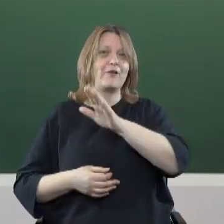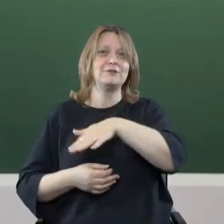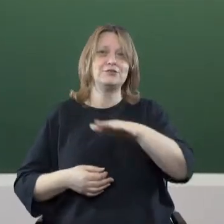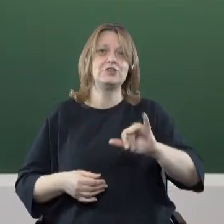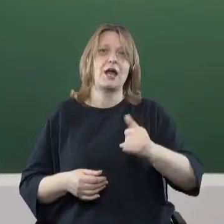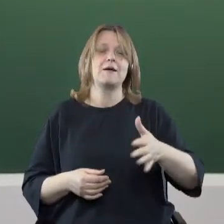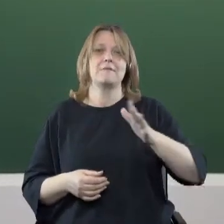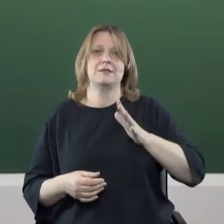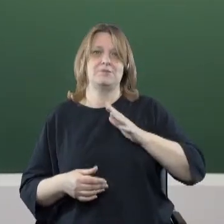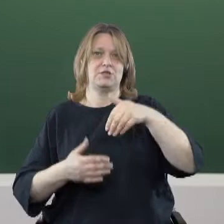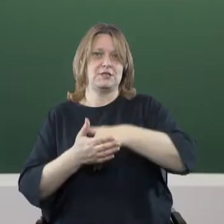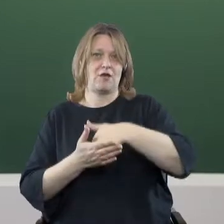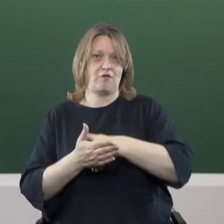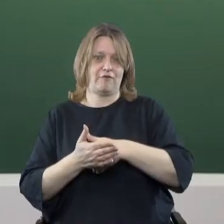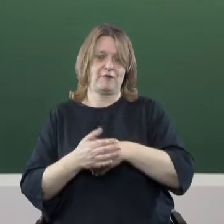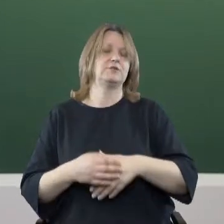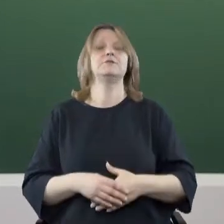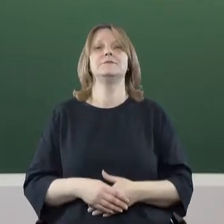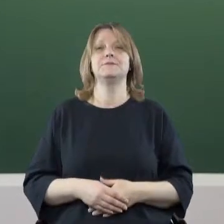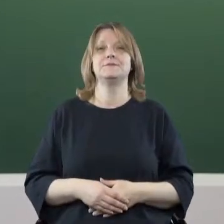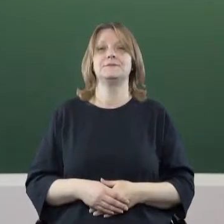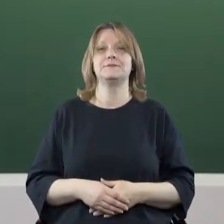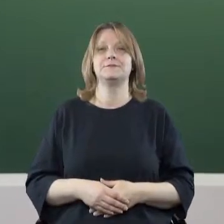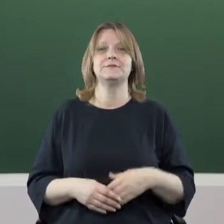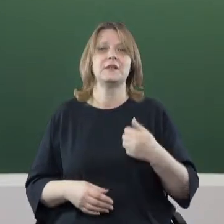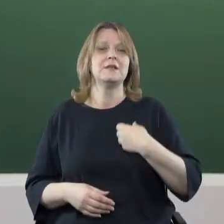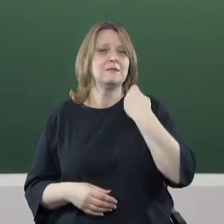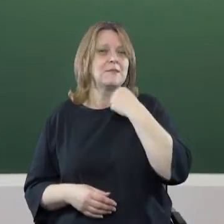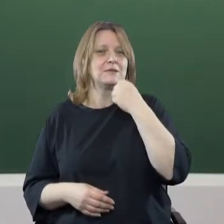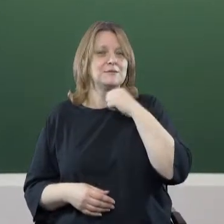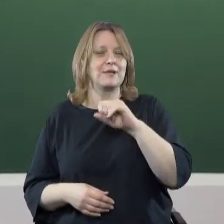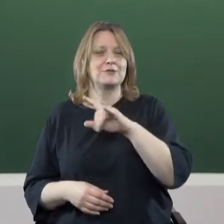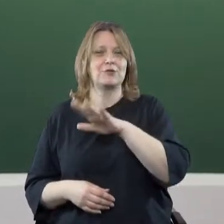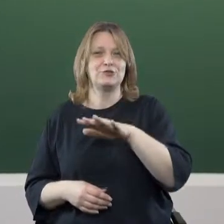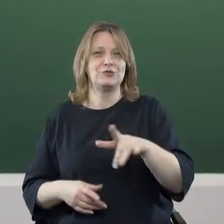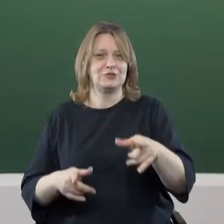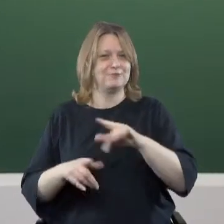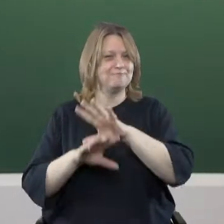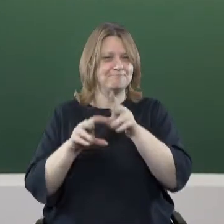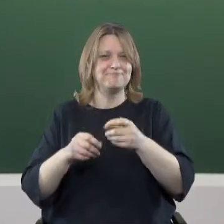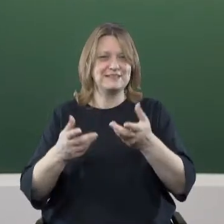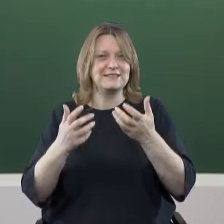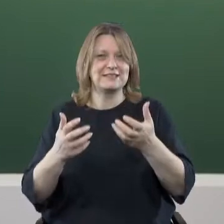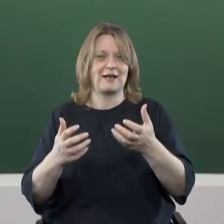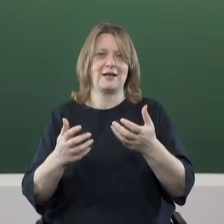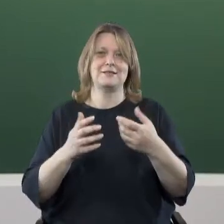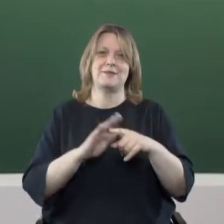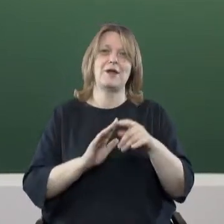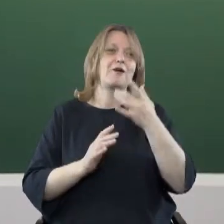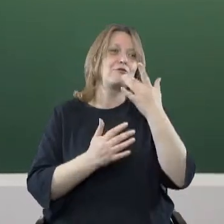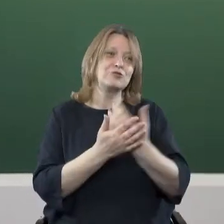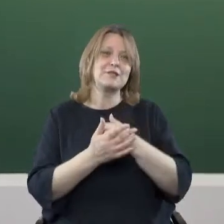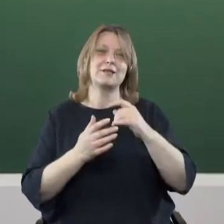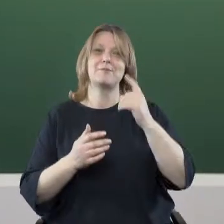jak się bezpiecznie zachowywać. W związku z tym bardzo, bardzo dzieci zachęcam do Polskiego Radia Dzieciom,